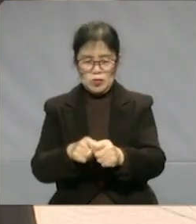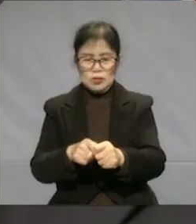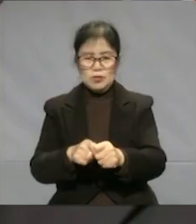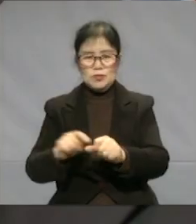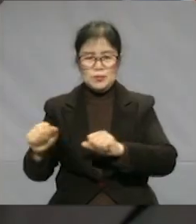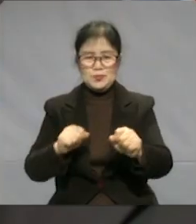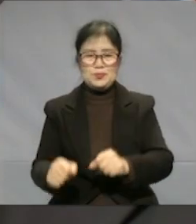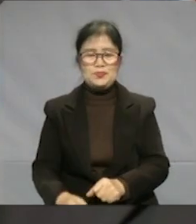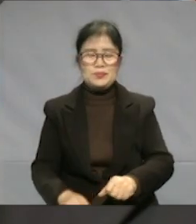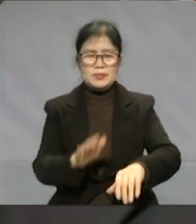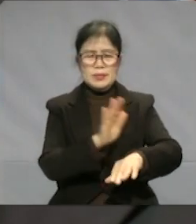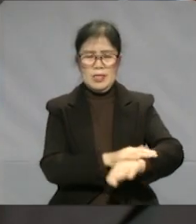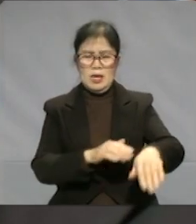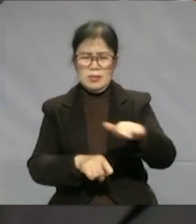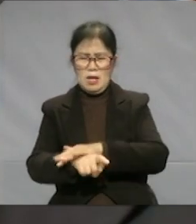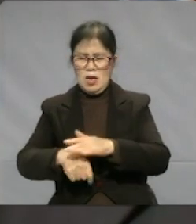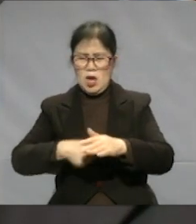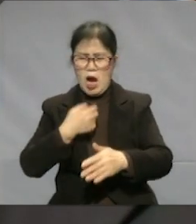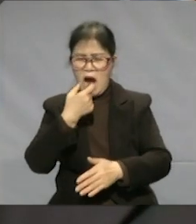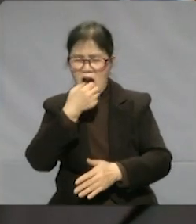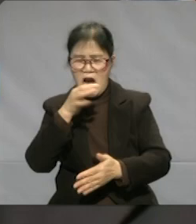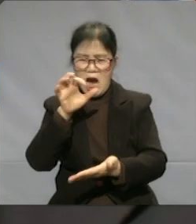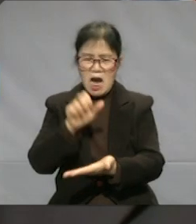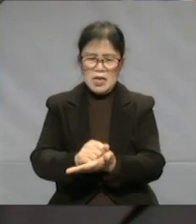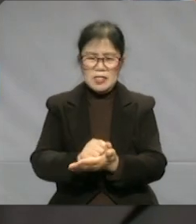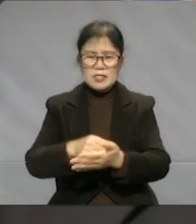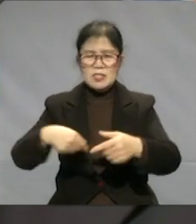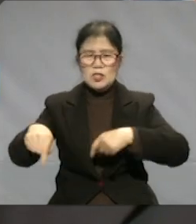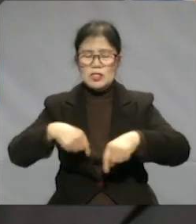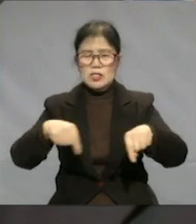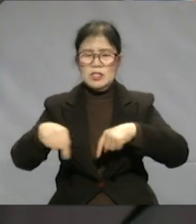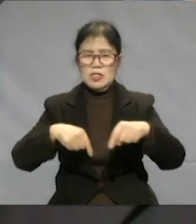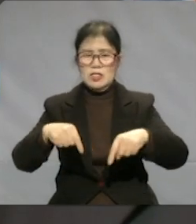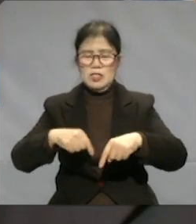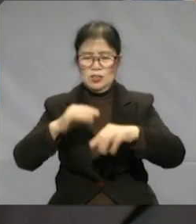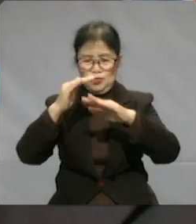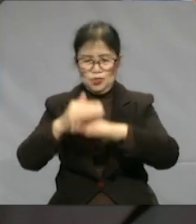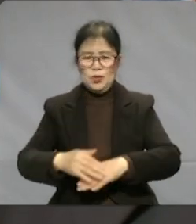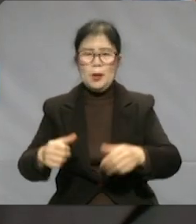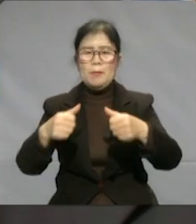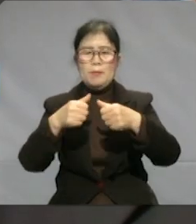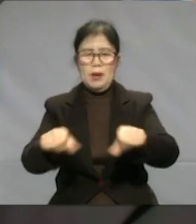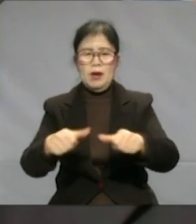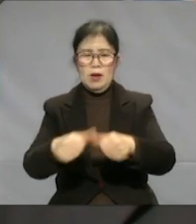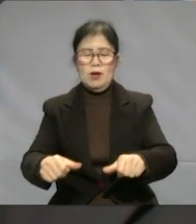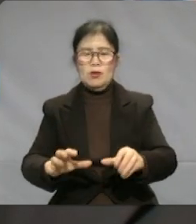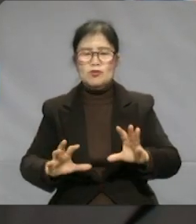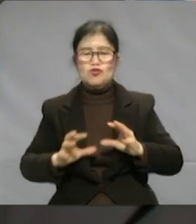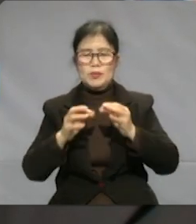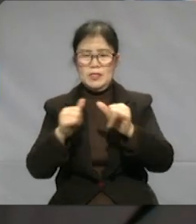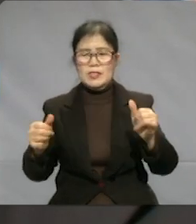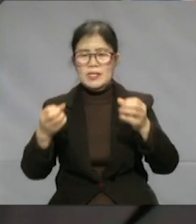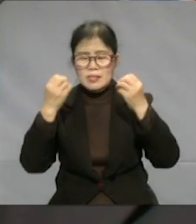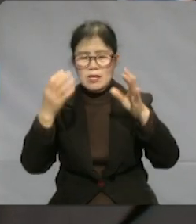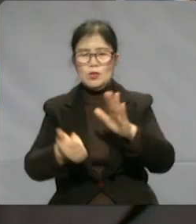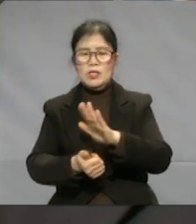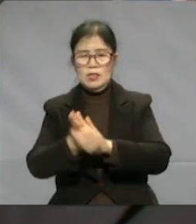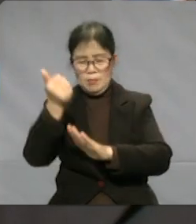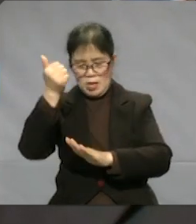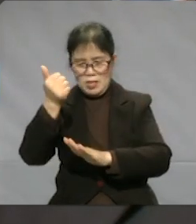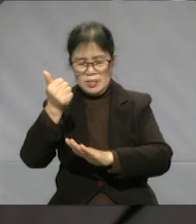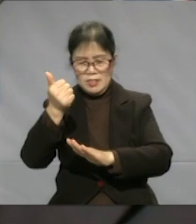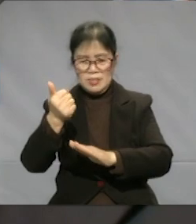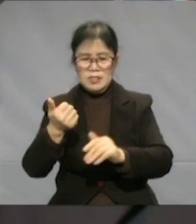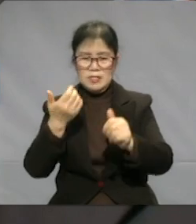양당 독점의 정치 구도를 깨고 국민들께 새로운 희망의 선택지를